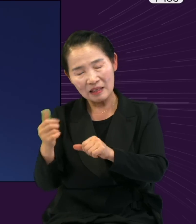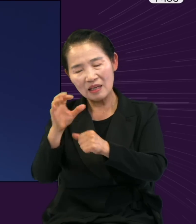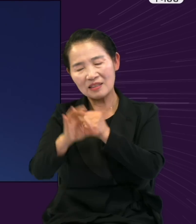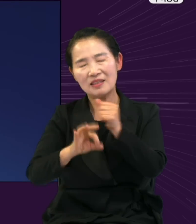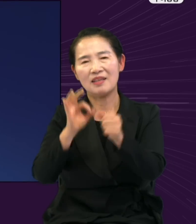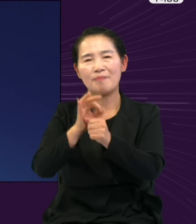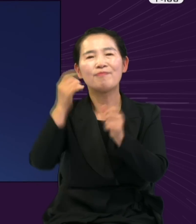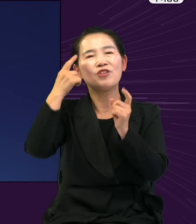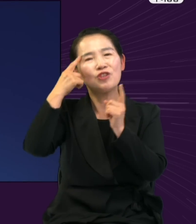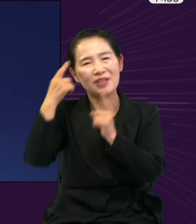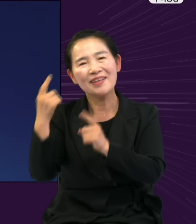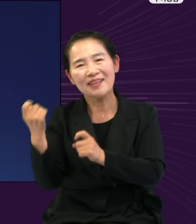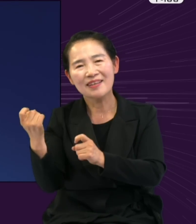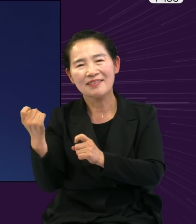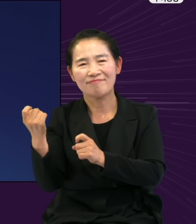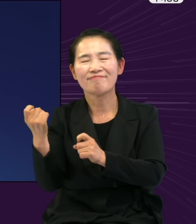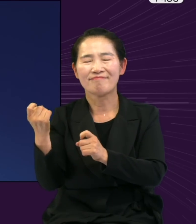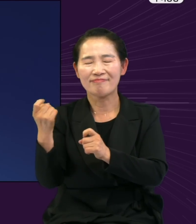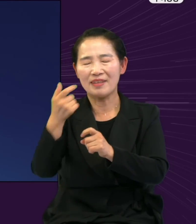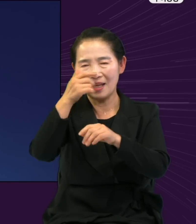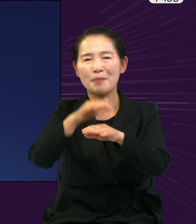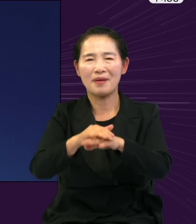해주셨어요.